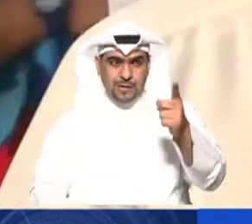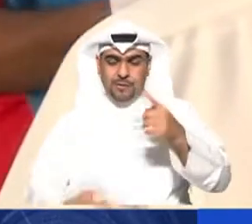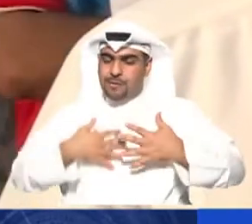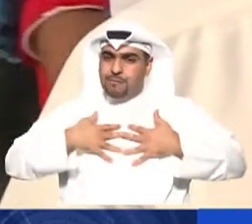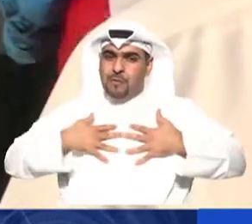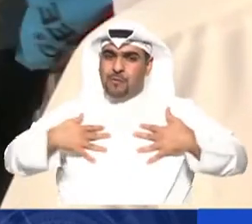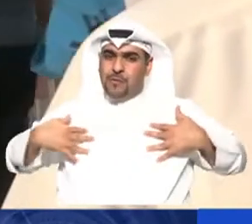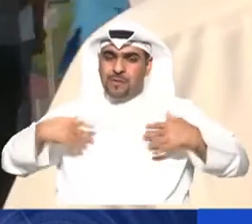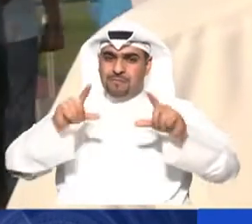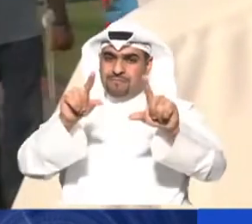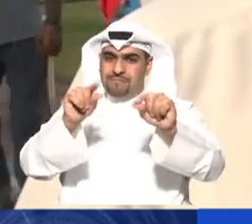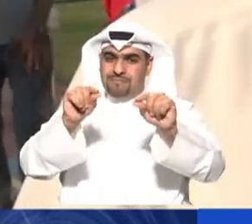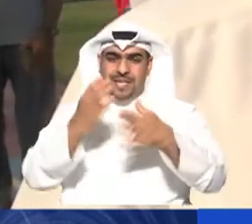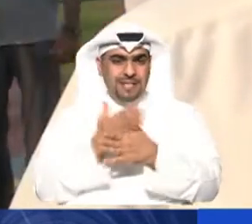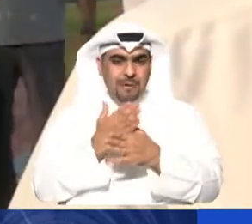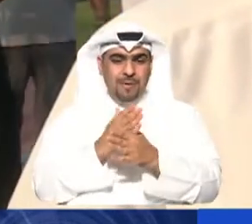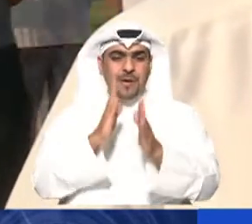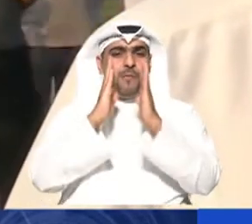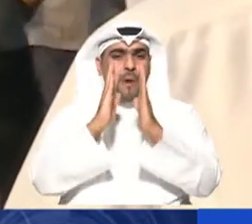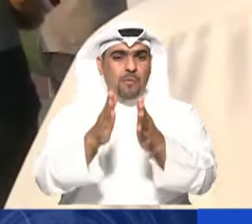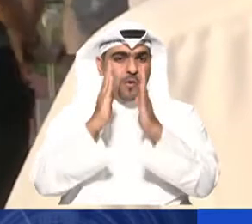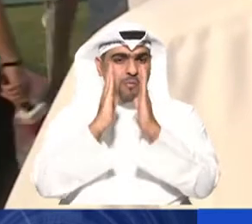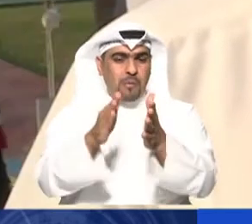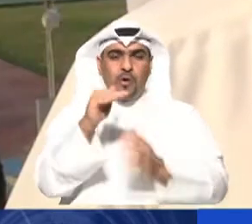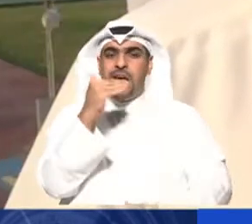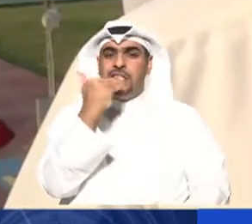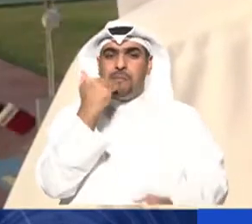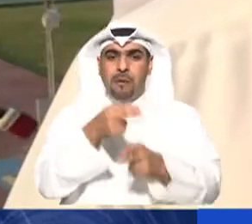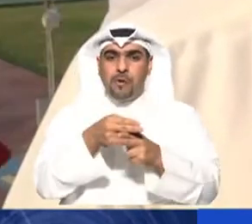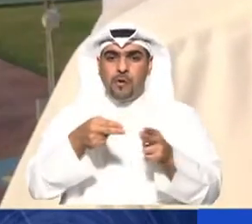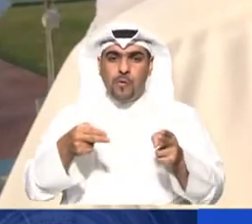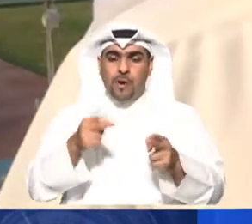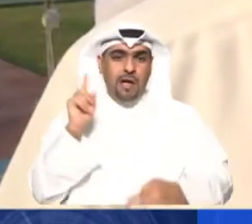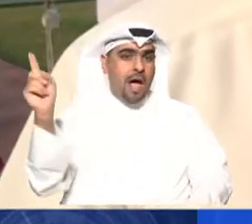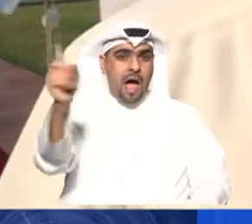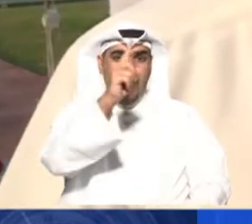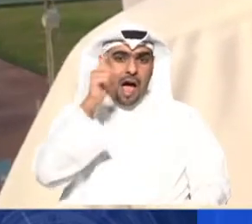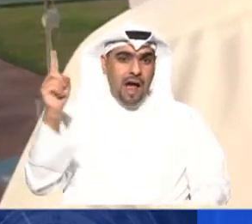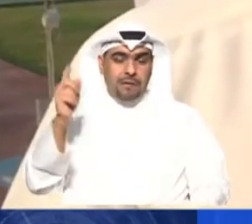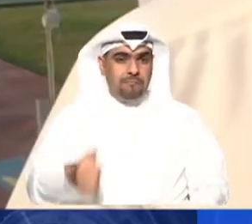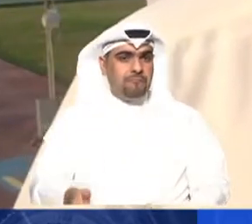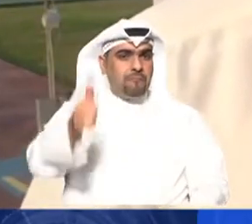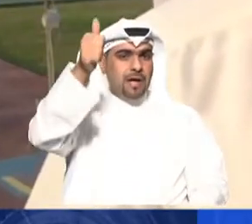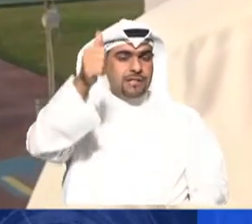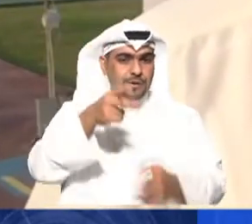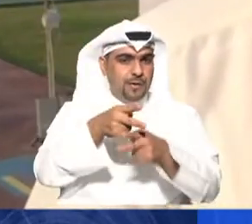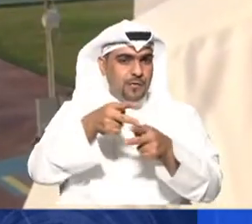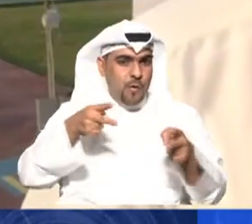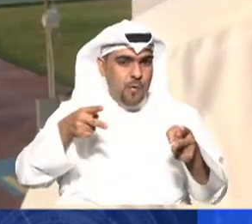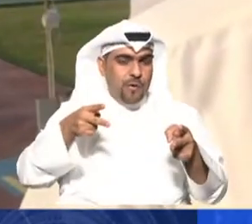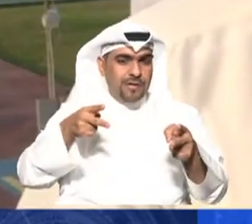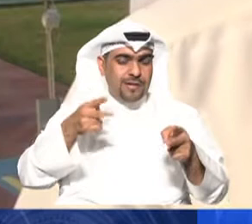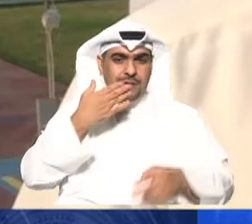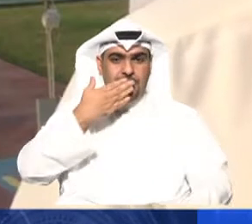وأهني رماتنا على أيضا تحطيم الرقم العالمي اليوم. رماة الكويت تميزوا اليوم